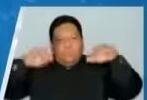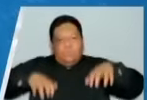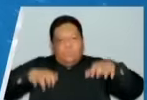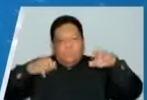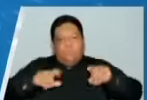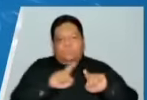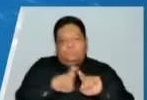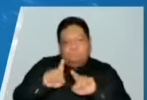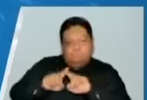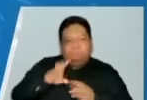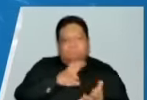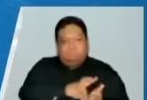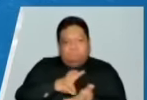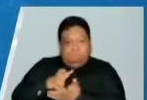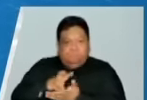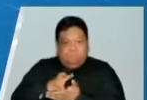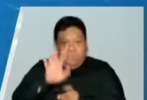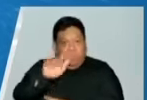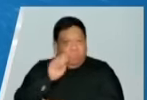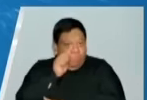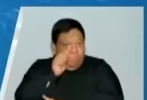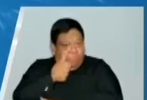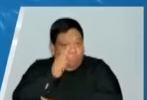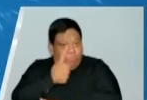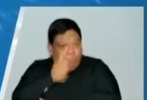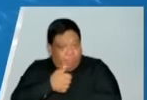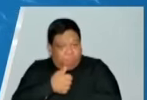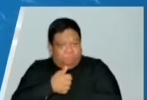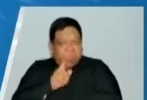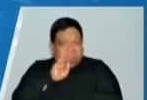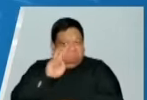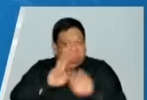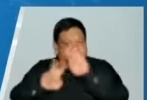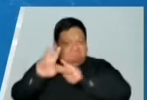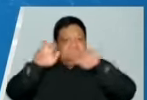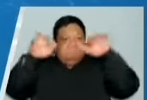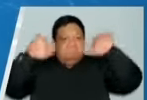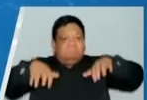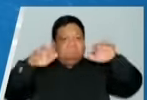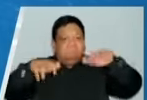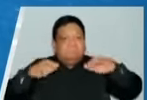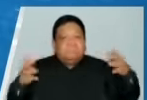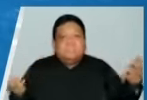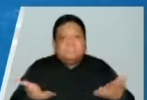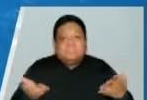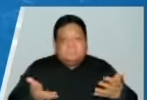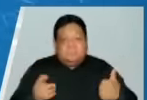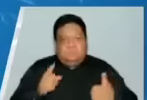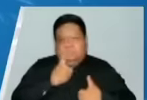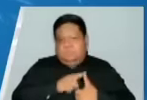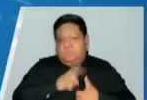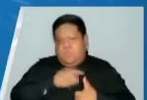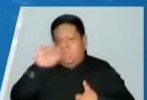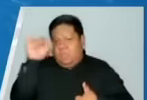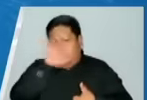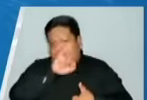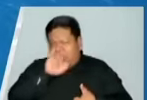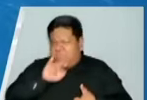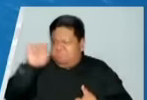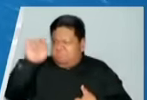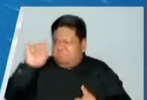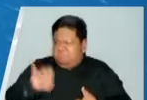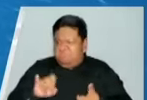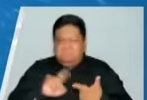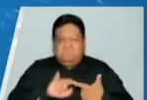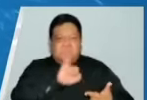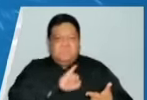bukas, base po sa datos ng Metro Weather, may tsansa ng ulan sa ilang bahagi ng Ilocos Region, Isabela, Aurora,